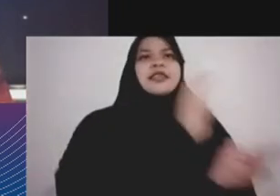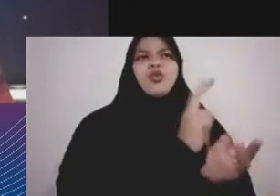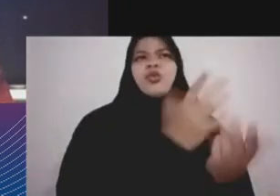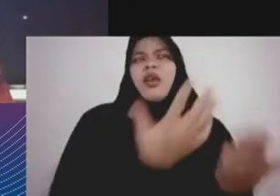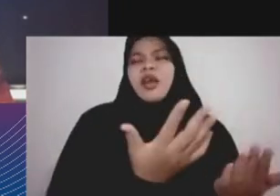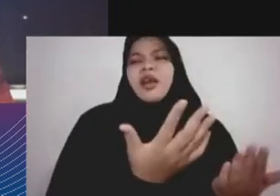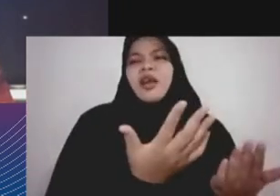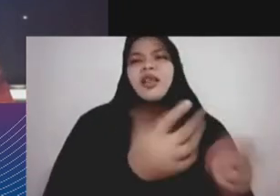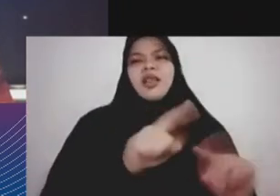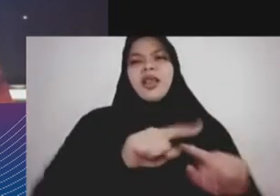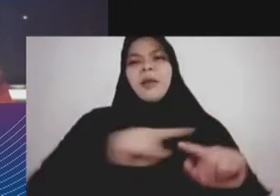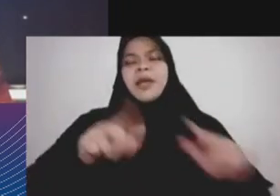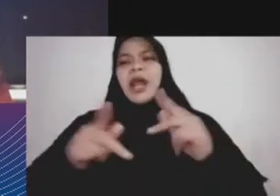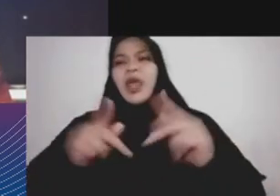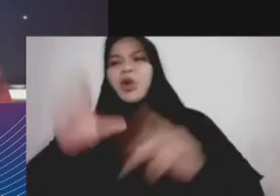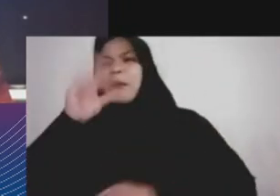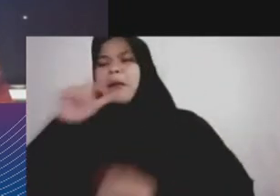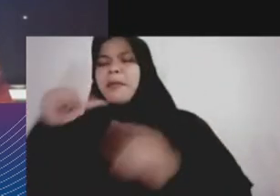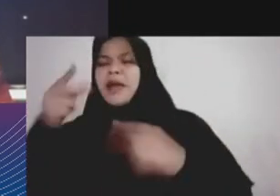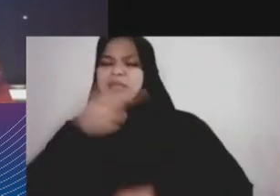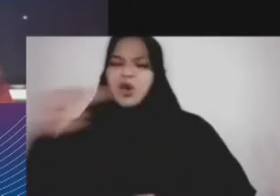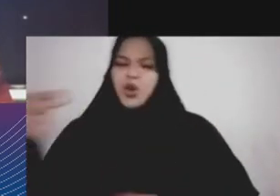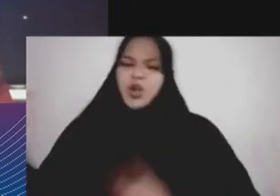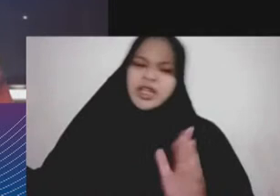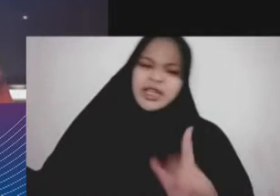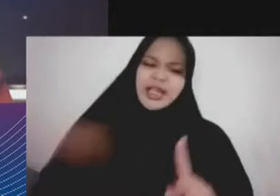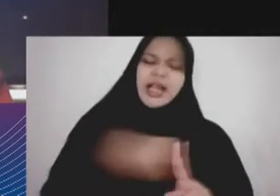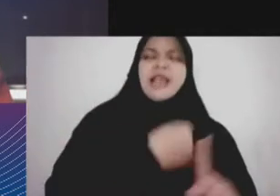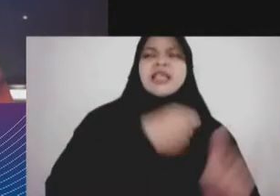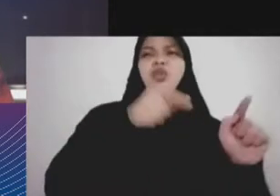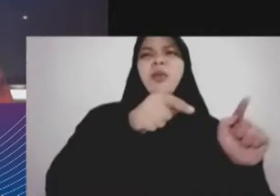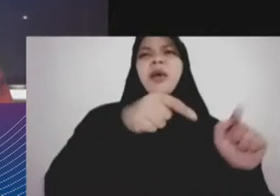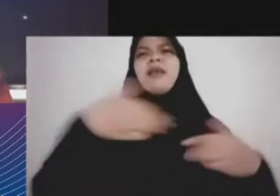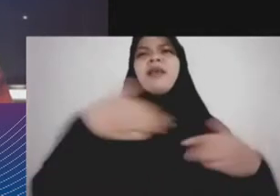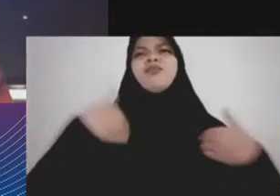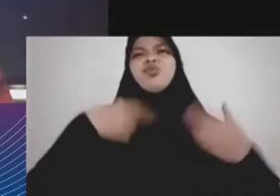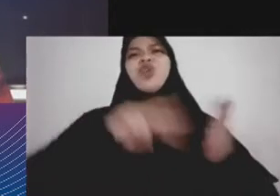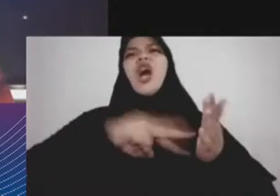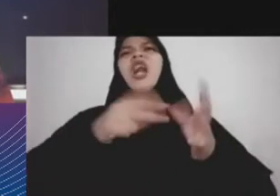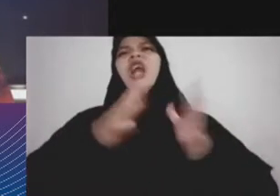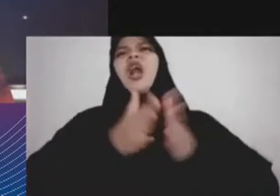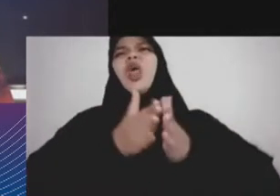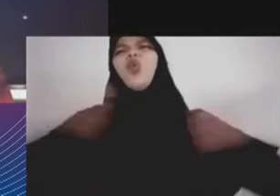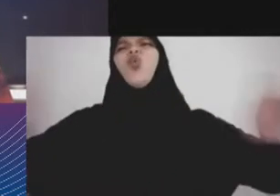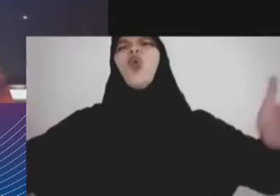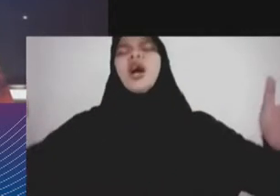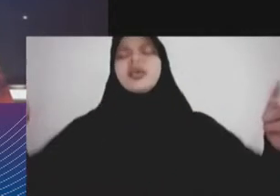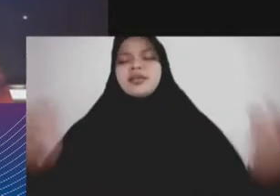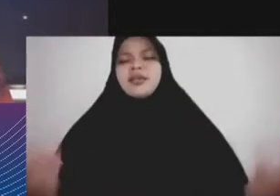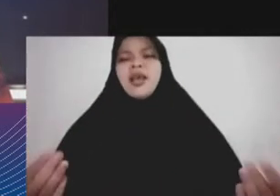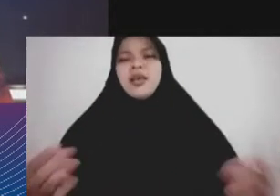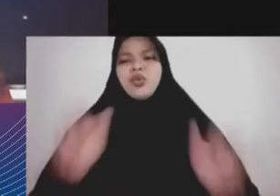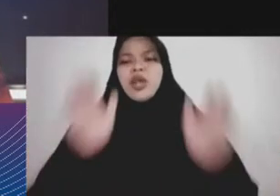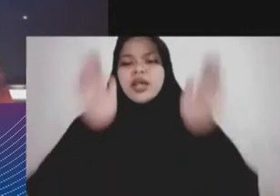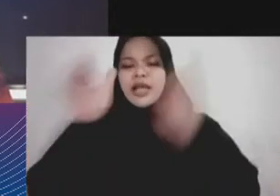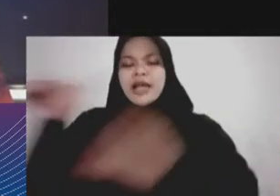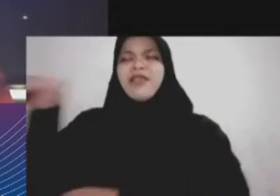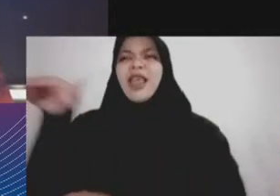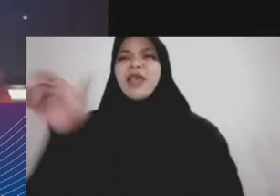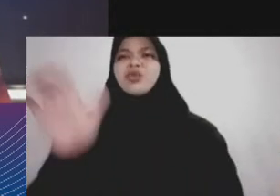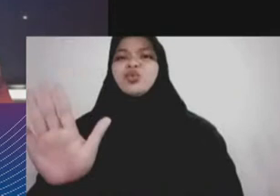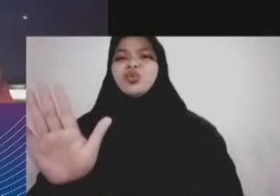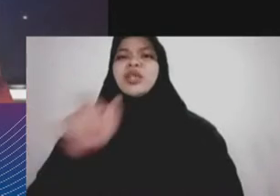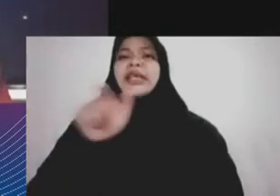Tapi kalau dalam bahasa Indonesia, kekerasan itu punya arti yang lebih luas daripada sekedar violence. Nah, ini